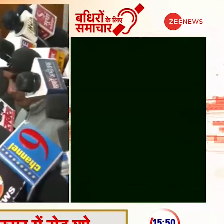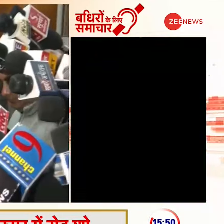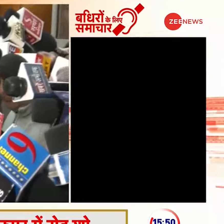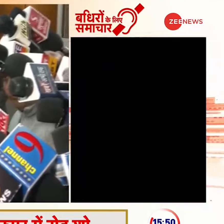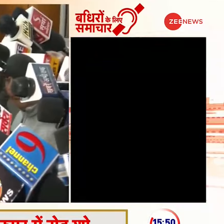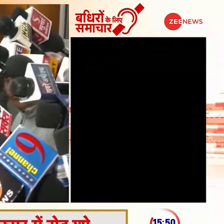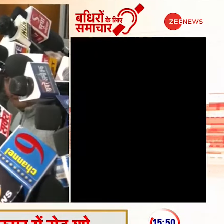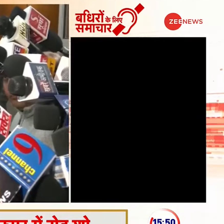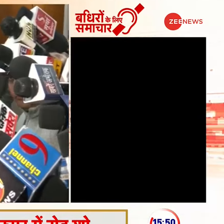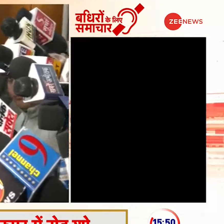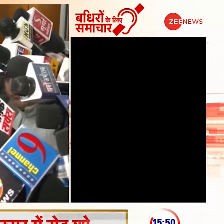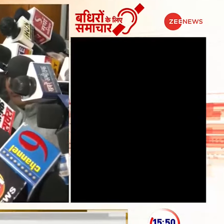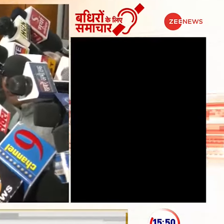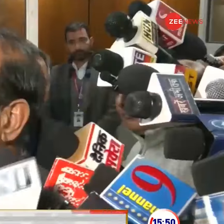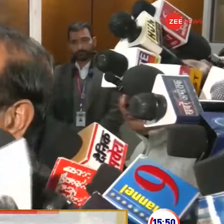साफ हो जाएगी